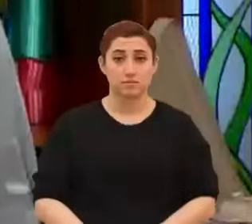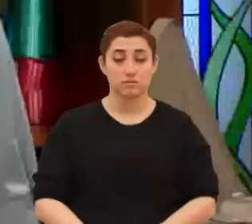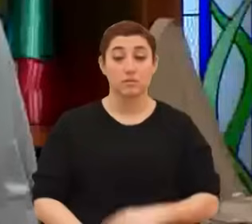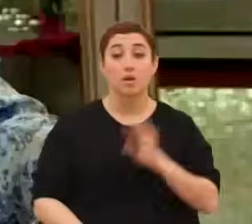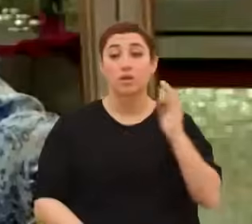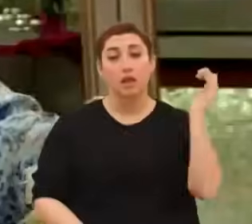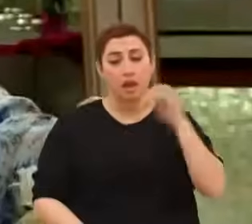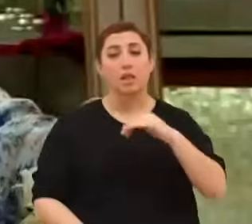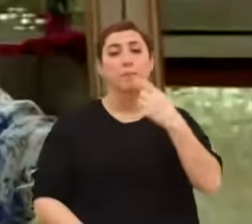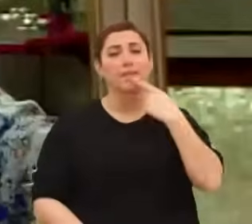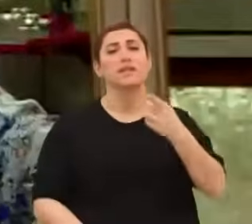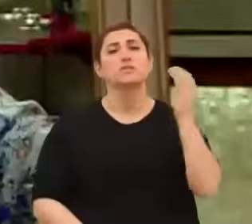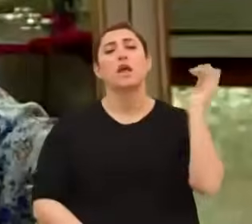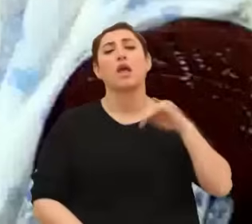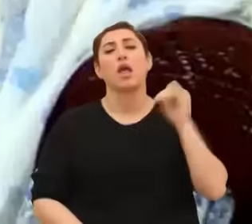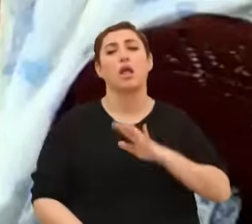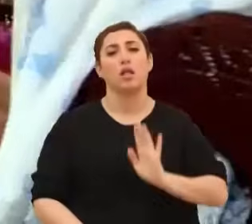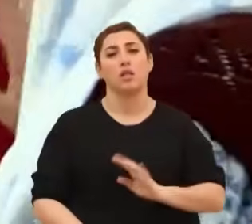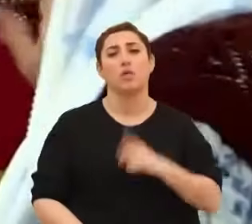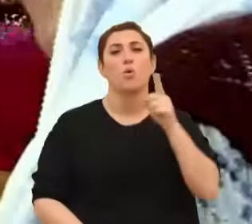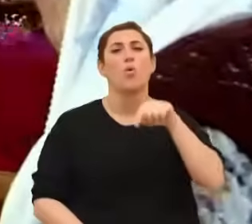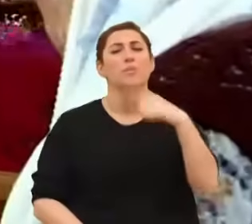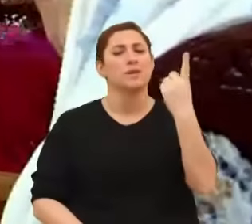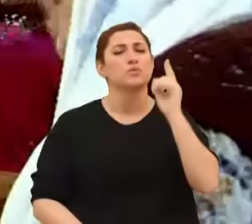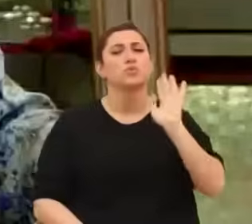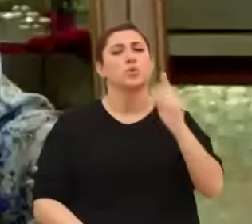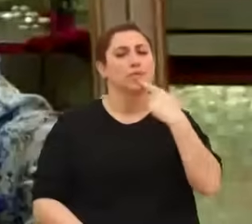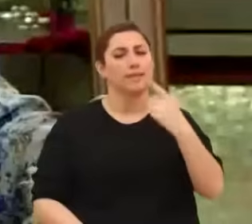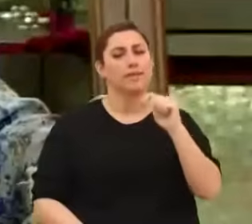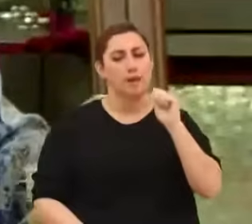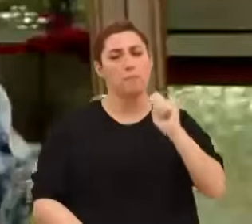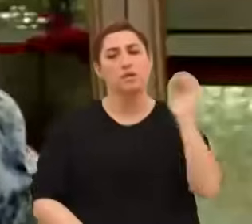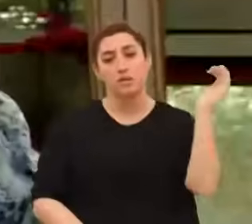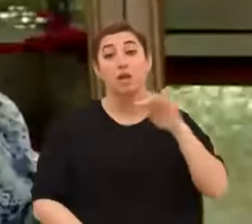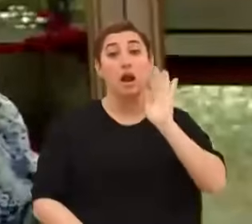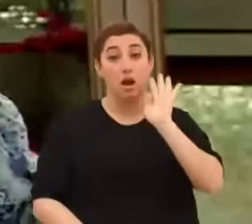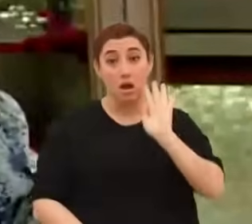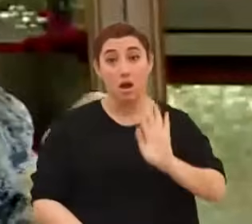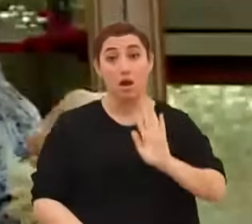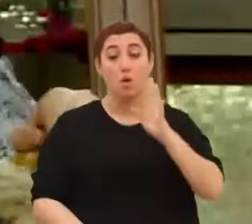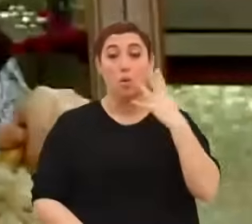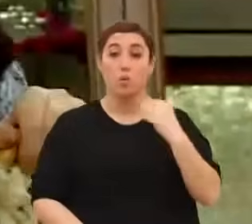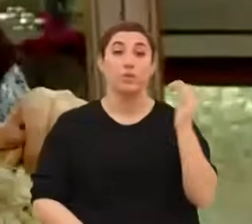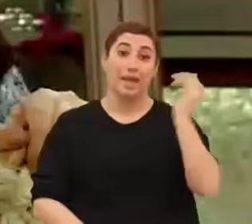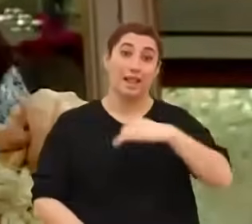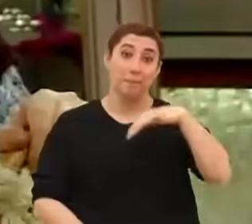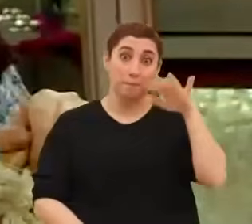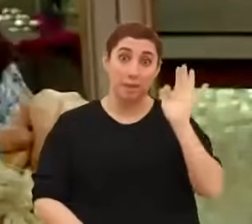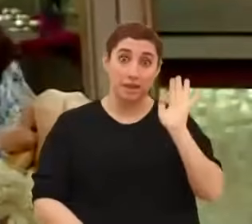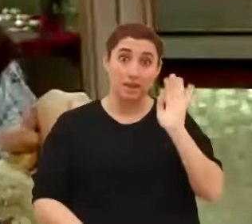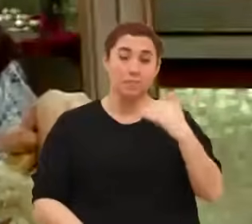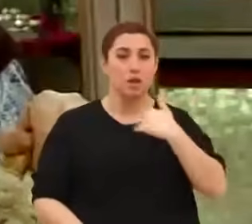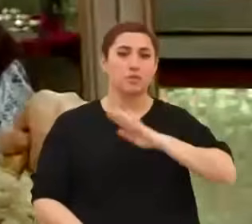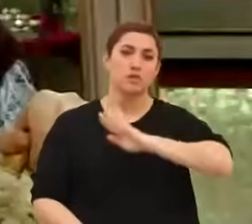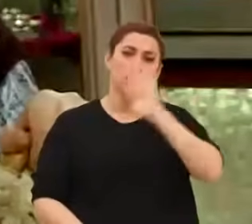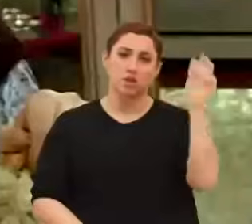Düner. Dediyse öyle Düner. O öyle bir çocuk. Dediyse düner. Ha, o dönmedi.